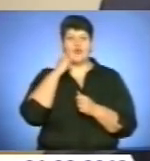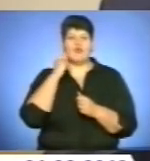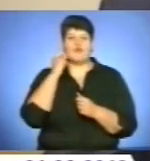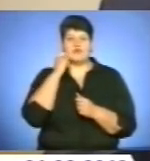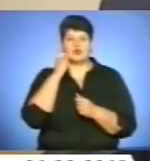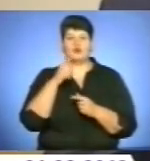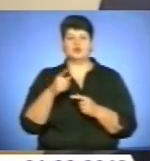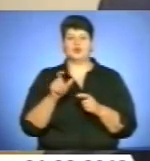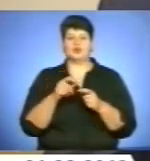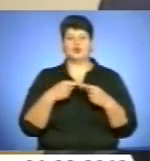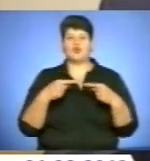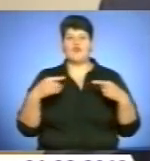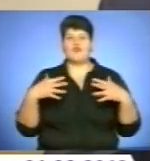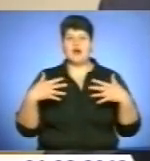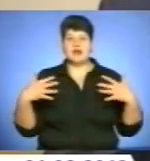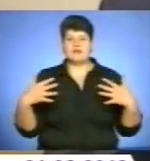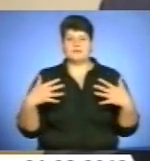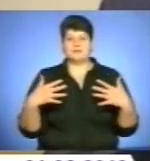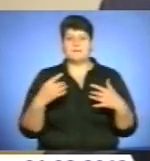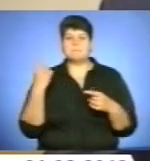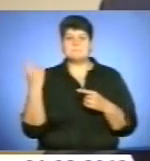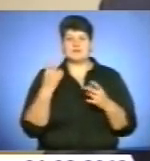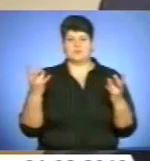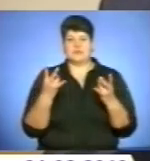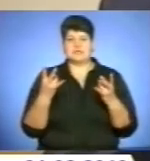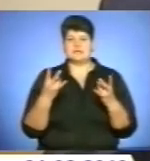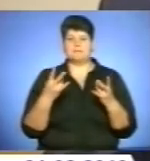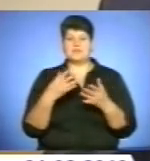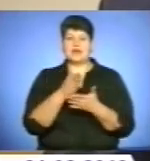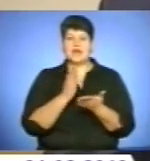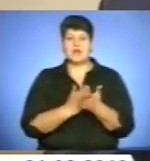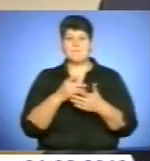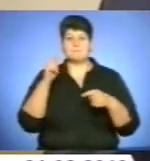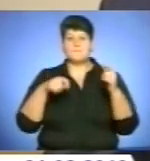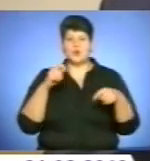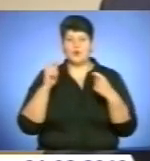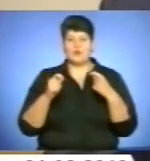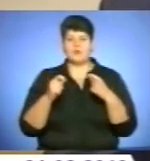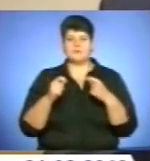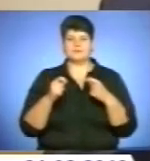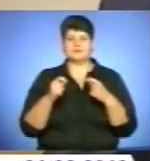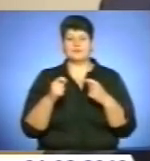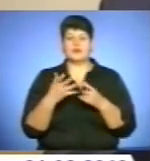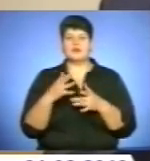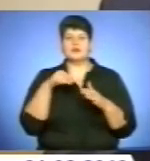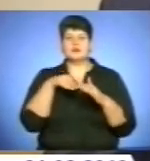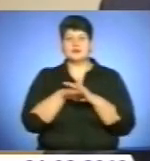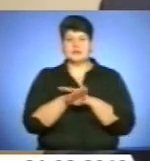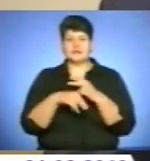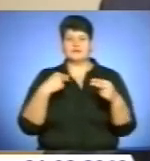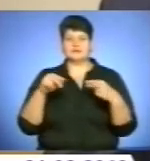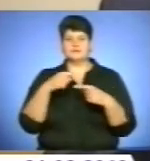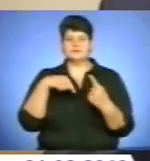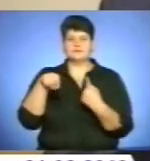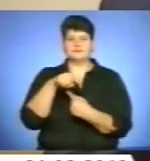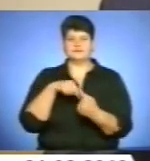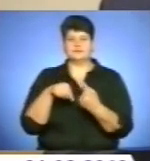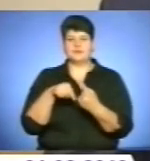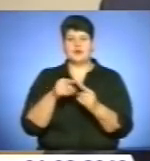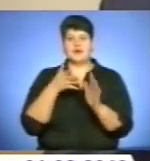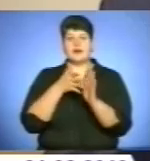першої необхідності – хліб, молоко, овочі. Тіньовий товарообіг, реалізація через